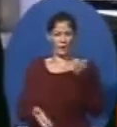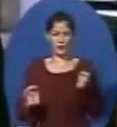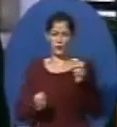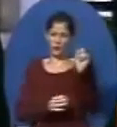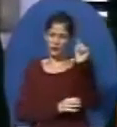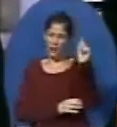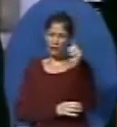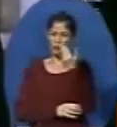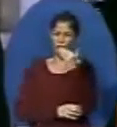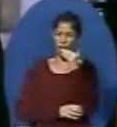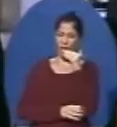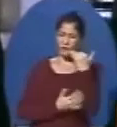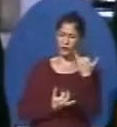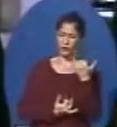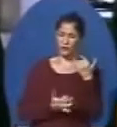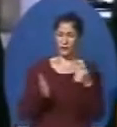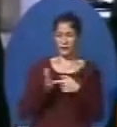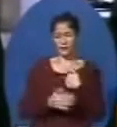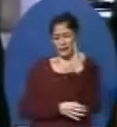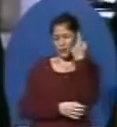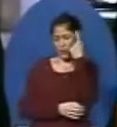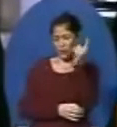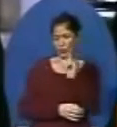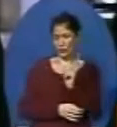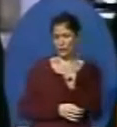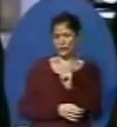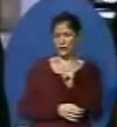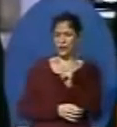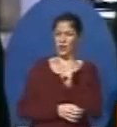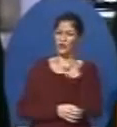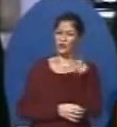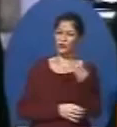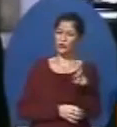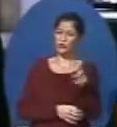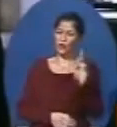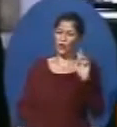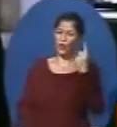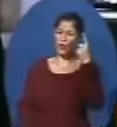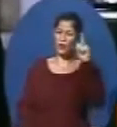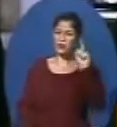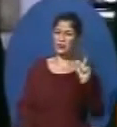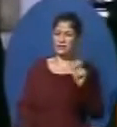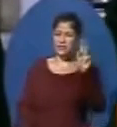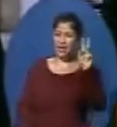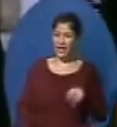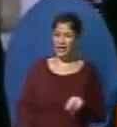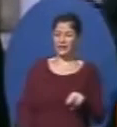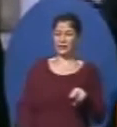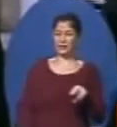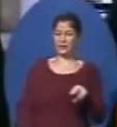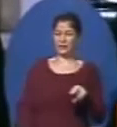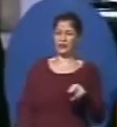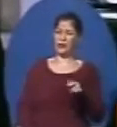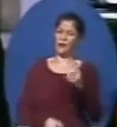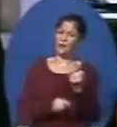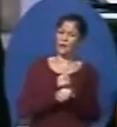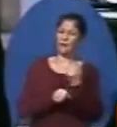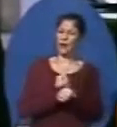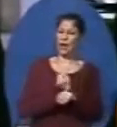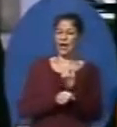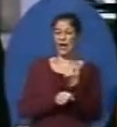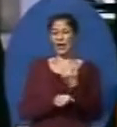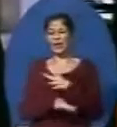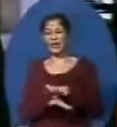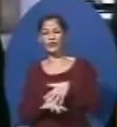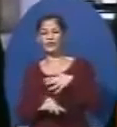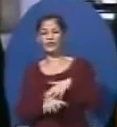לא חושב שהשופט רוזן פעל לפי אינטואיציות. יכול להיות שהוא שקל לא נכון את הראיות, איזן לא נכון